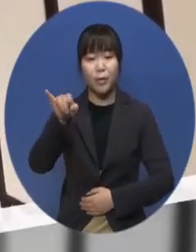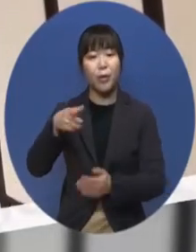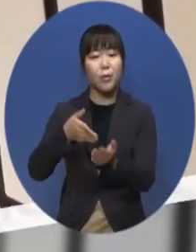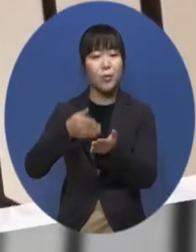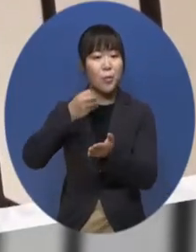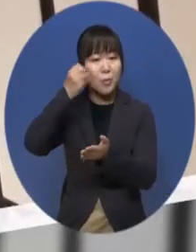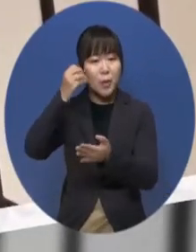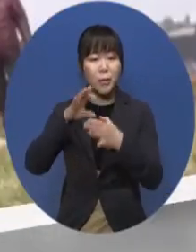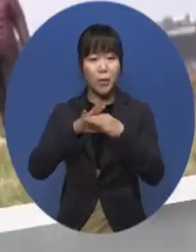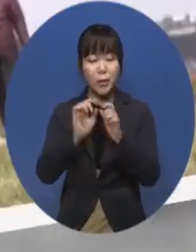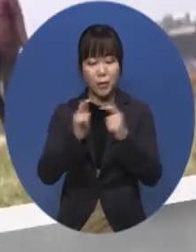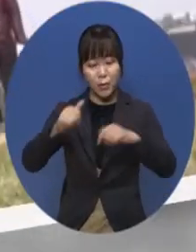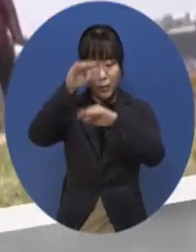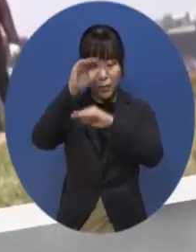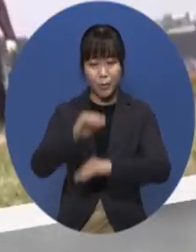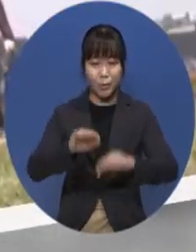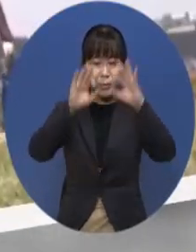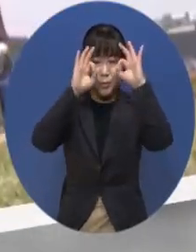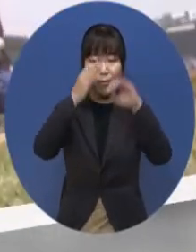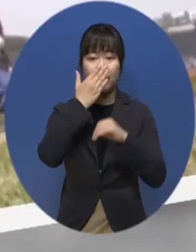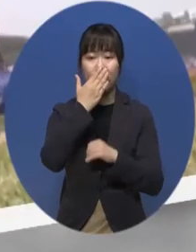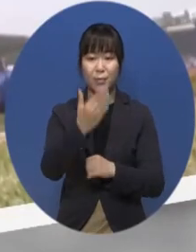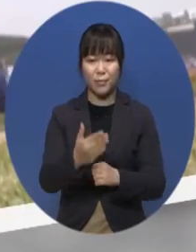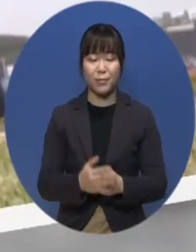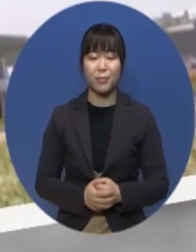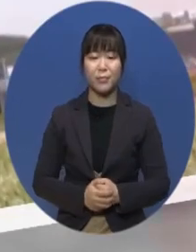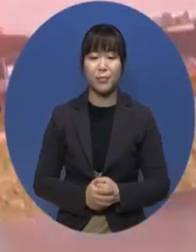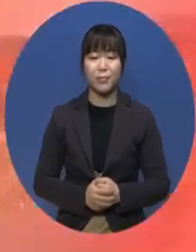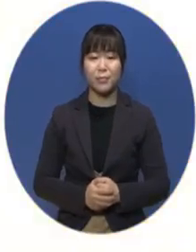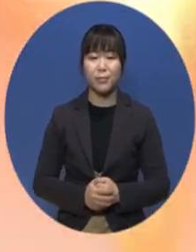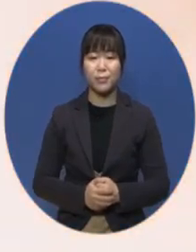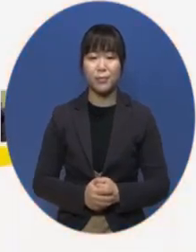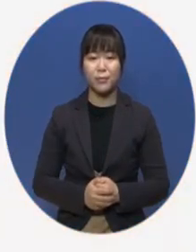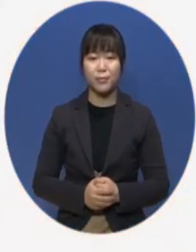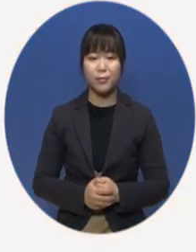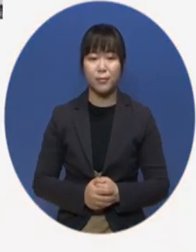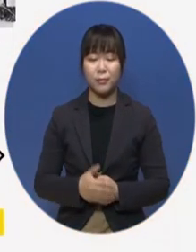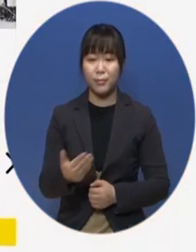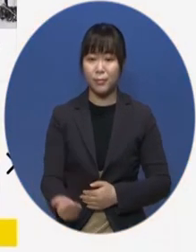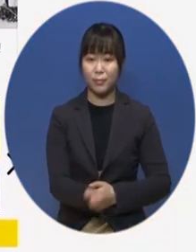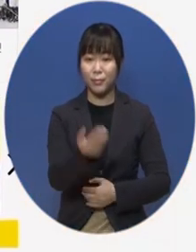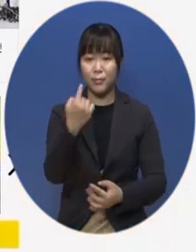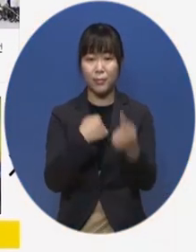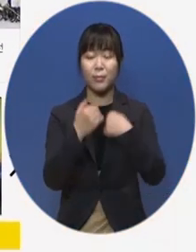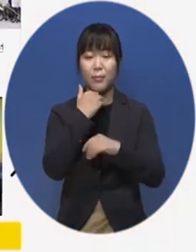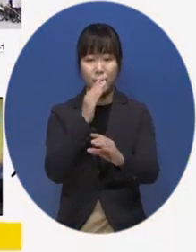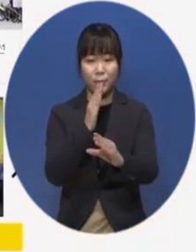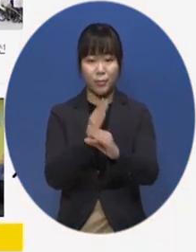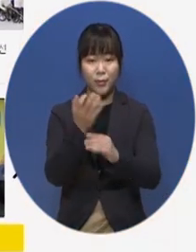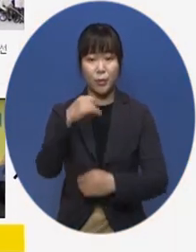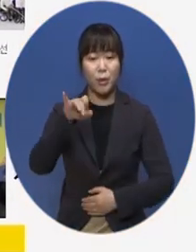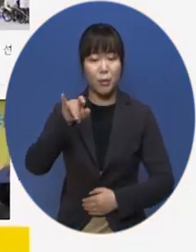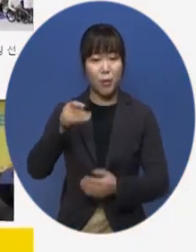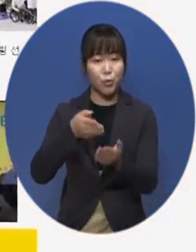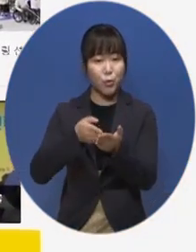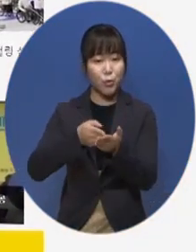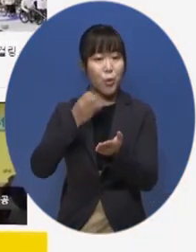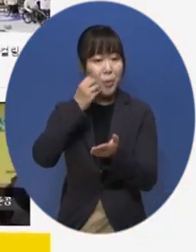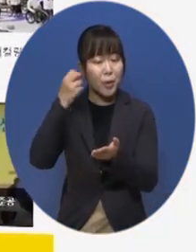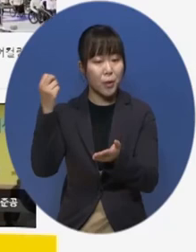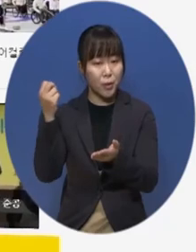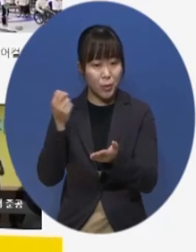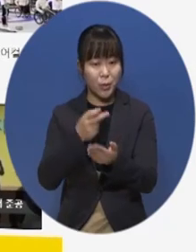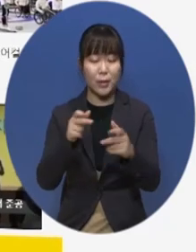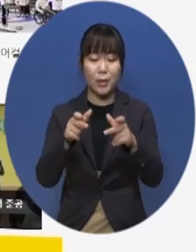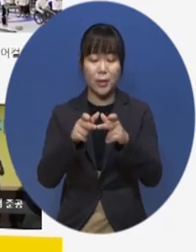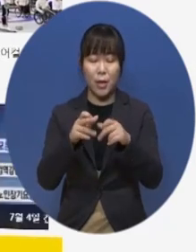뉴스 홈페이지를 통해 보다 다양한 소식을 접할 수 있습니다. 시청자 여러분의 제보를 기다립니다. 웰페어 뉴스